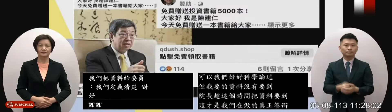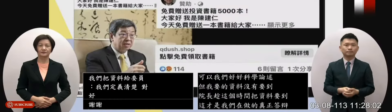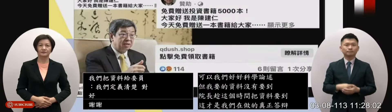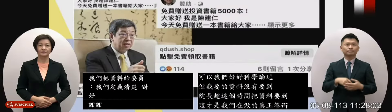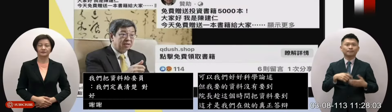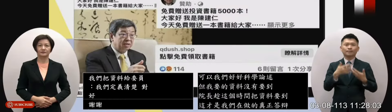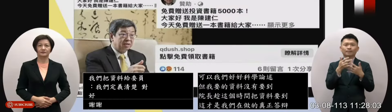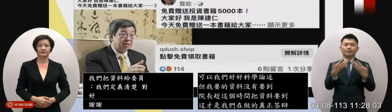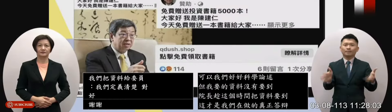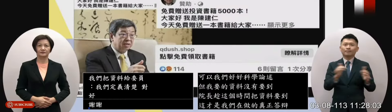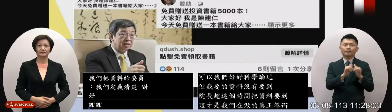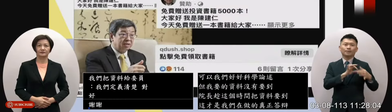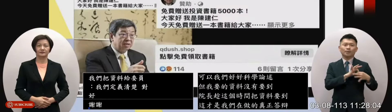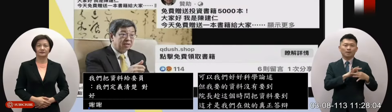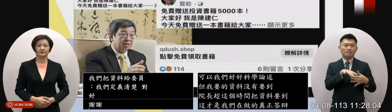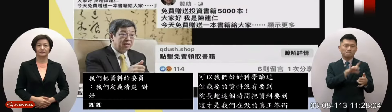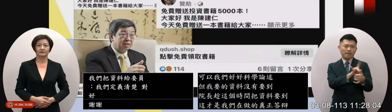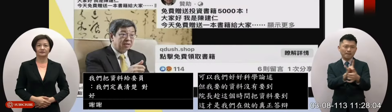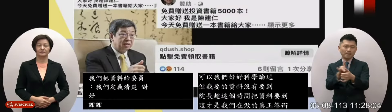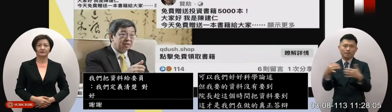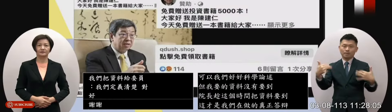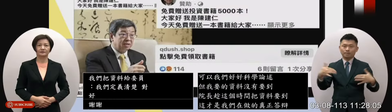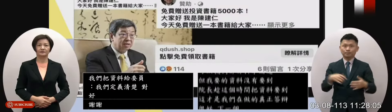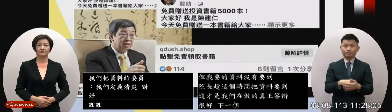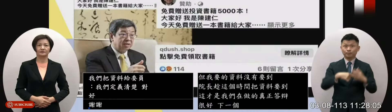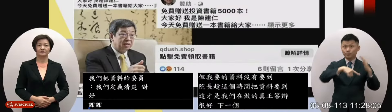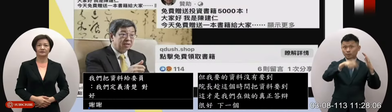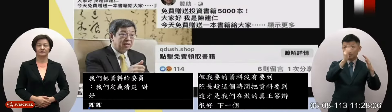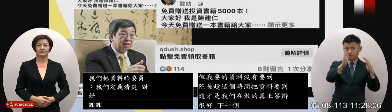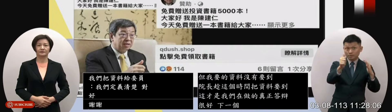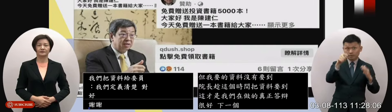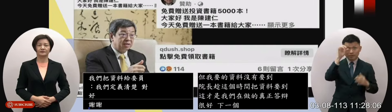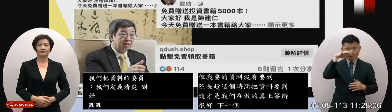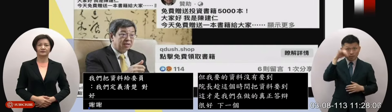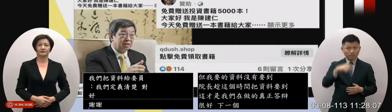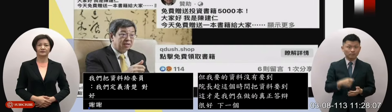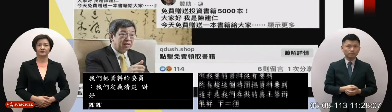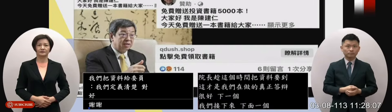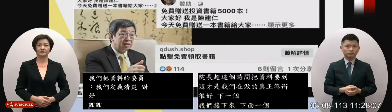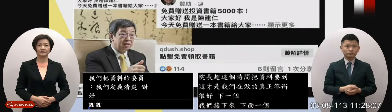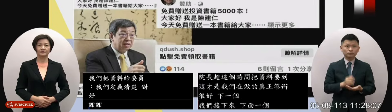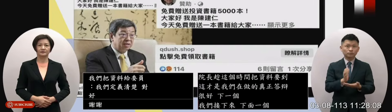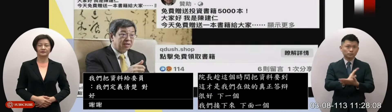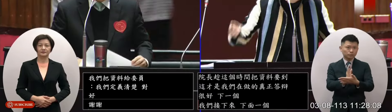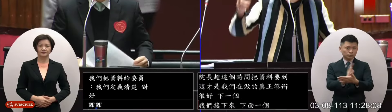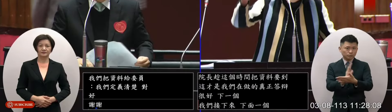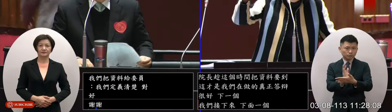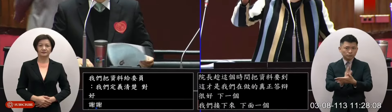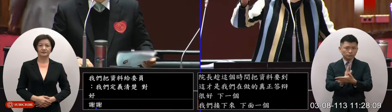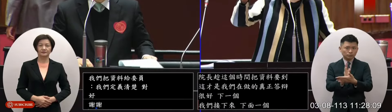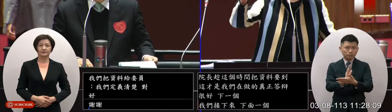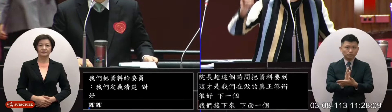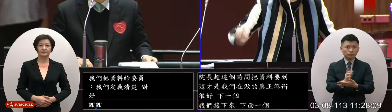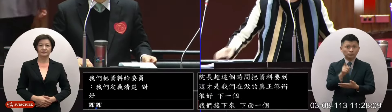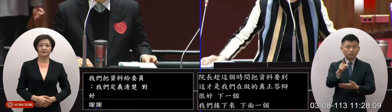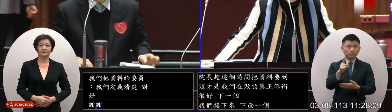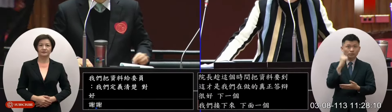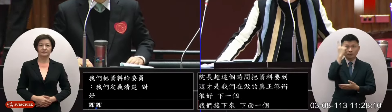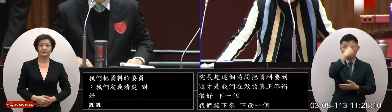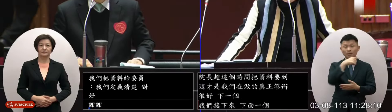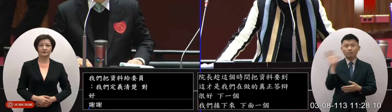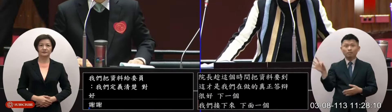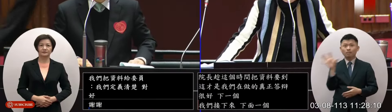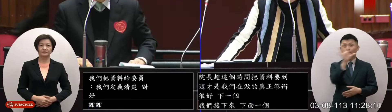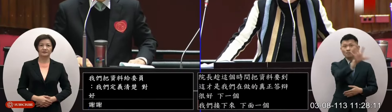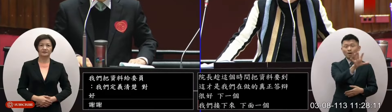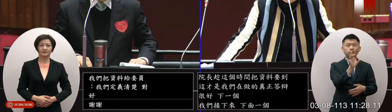多人关心的这个诈骗的问题。哎，院长，你有没有看过？你曾要送出很多人的书，哎，你知道你的脸也是被放